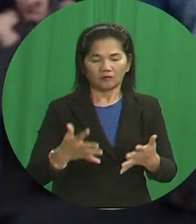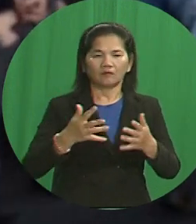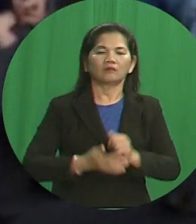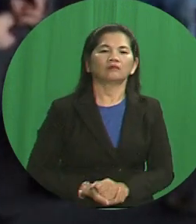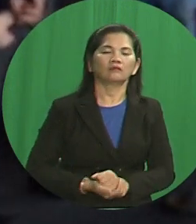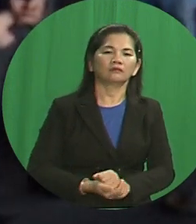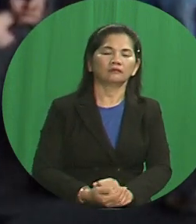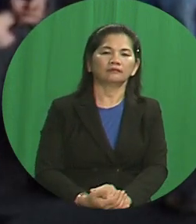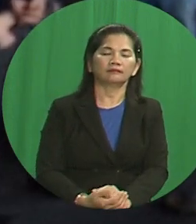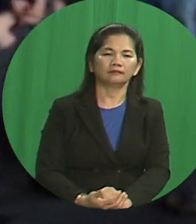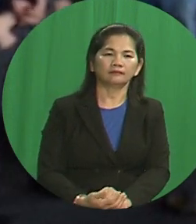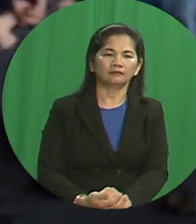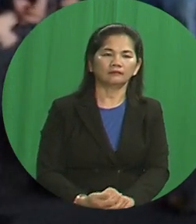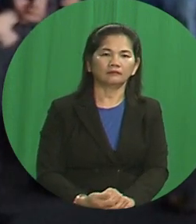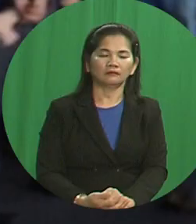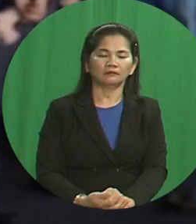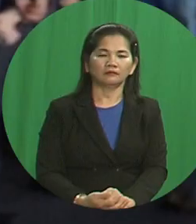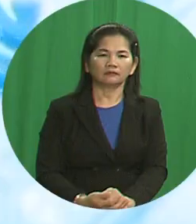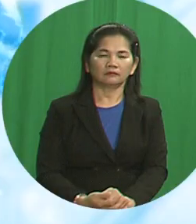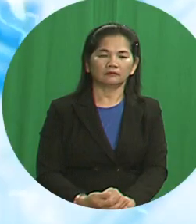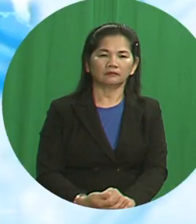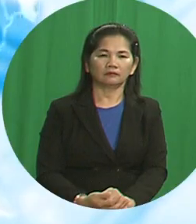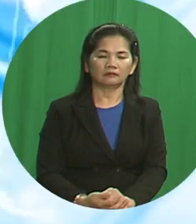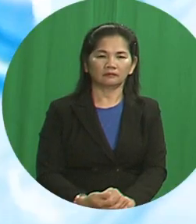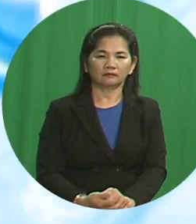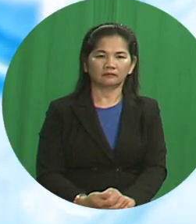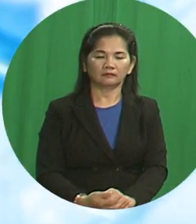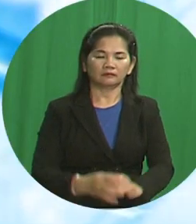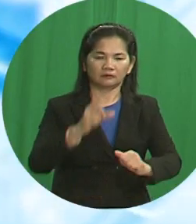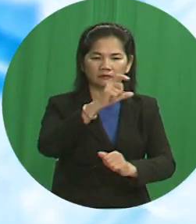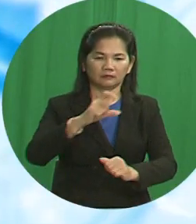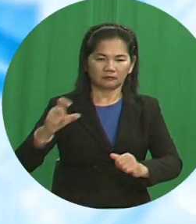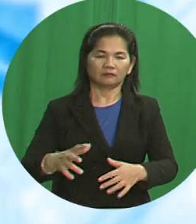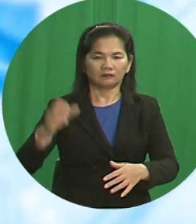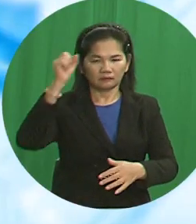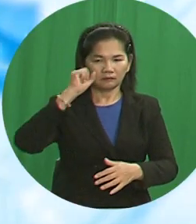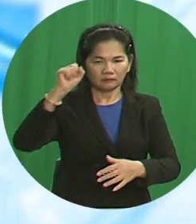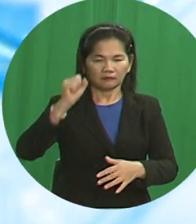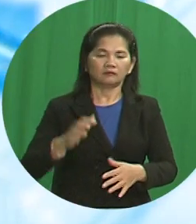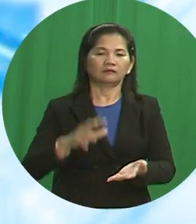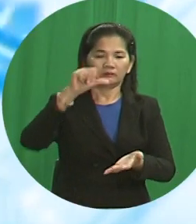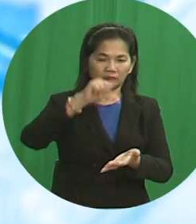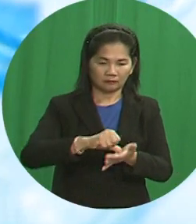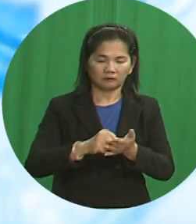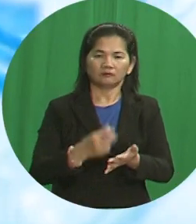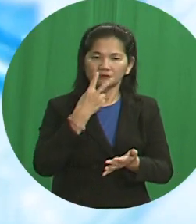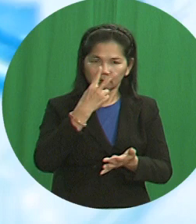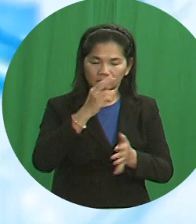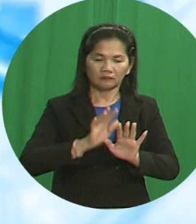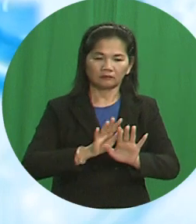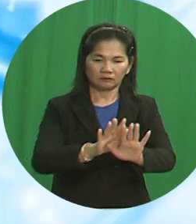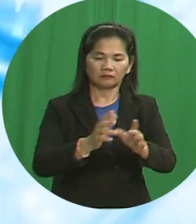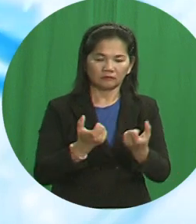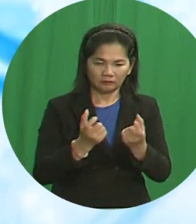ន Trying to save lives នៅក្នុងសប្តាហ៍នេះក្រុមបាតុករប្រទេសអ៊ីរ៉ង់បានដើរក្បួនតវ៉ាតាម